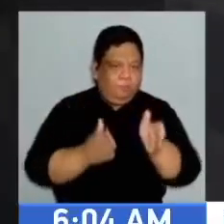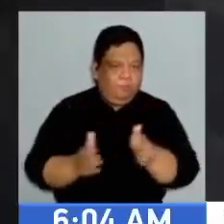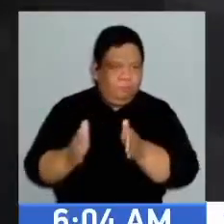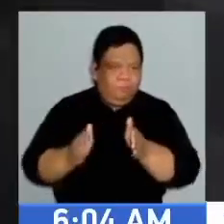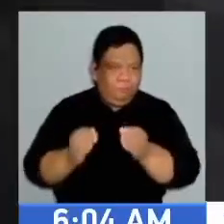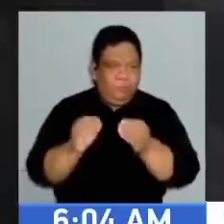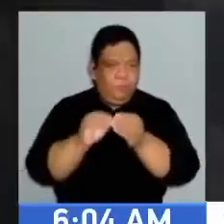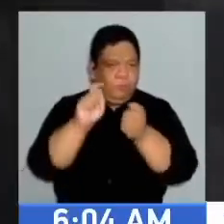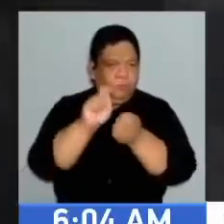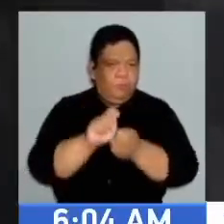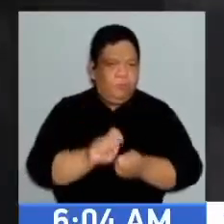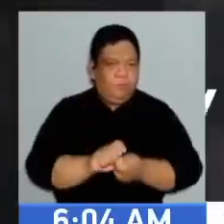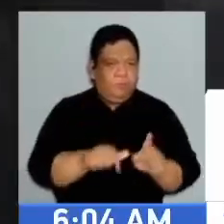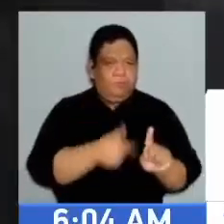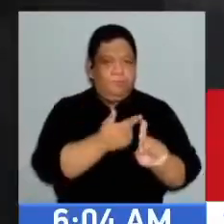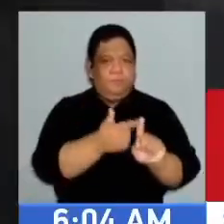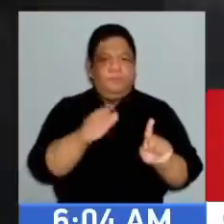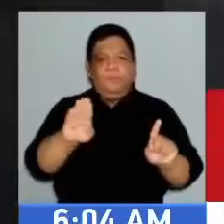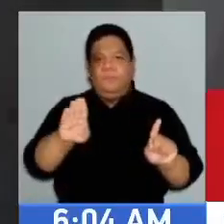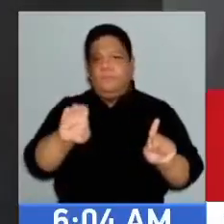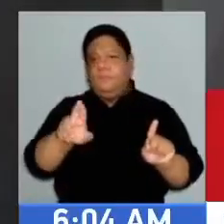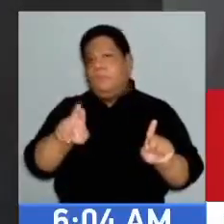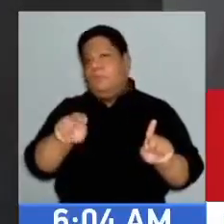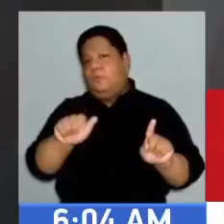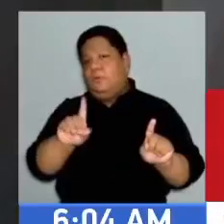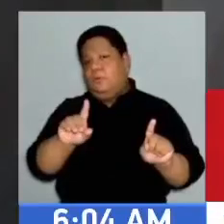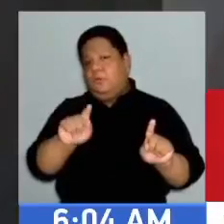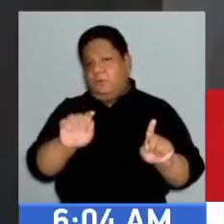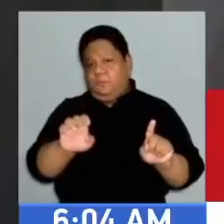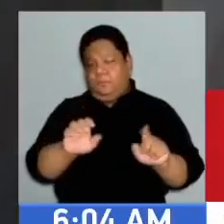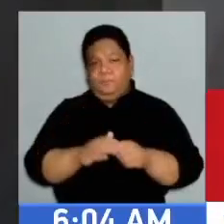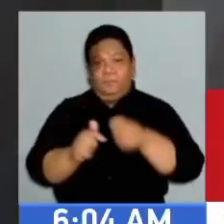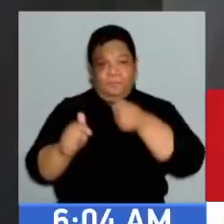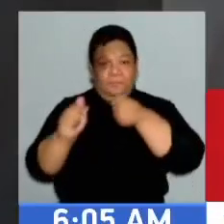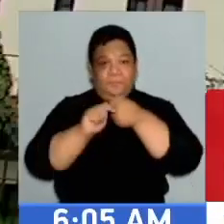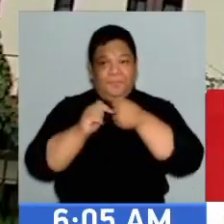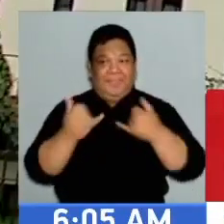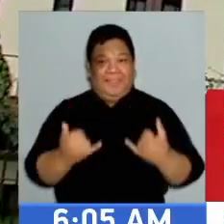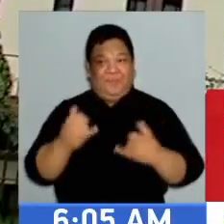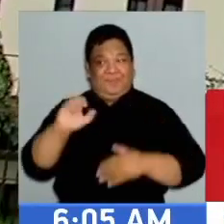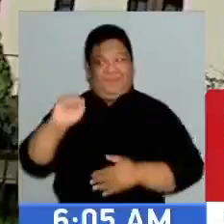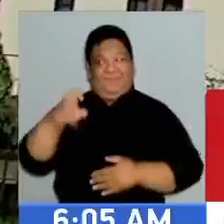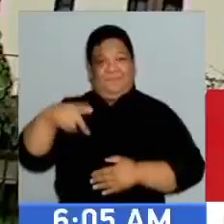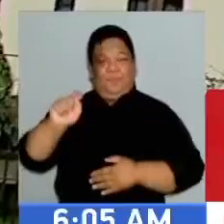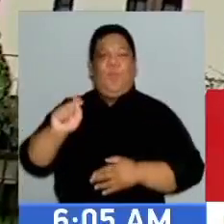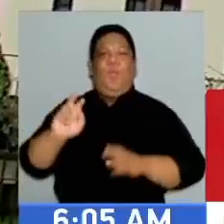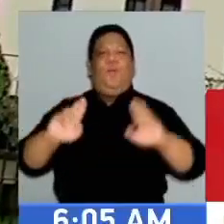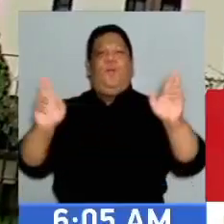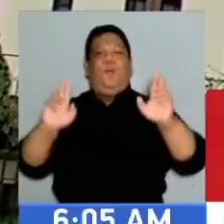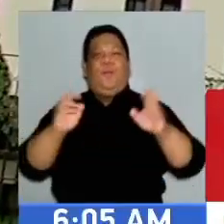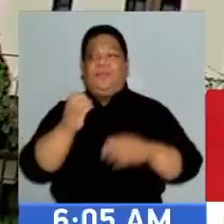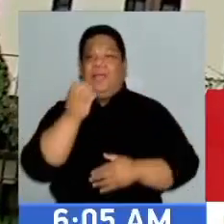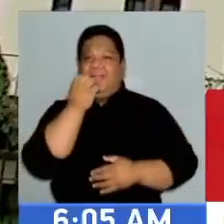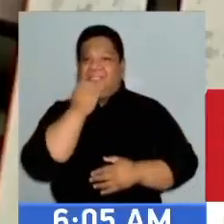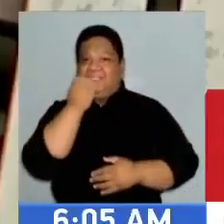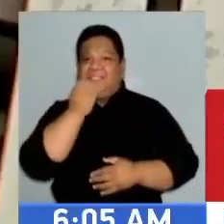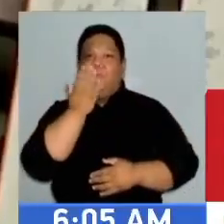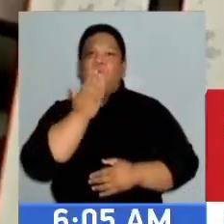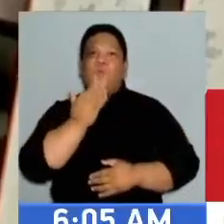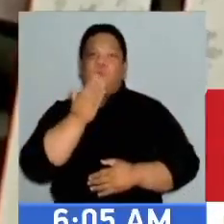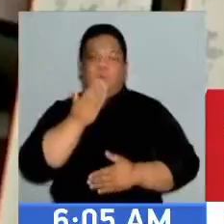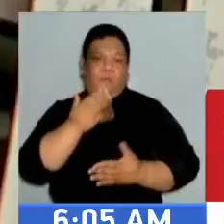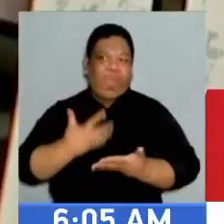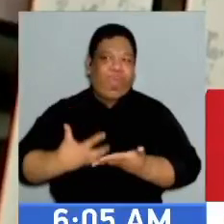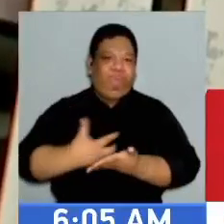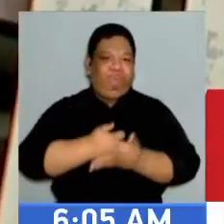reyz kasabay ng pagpasok ng berms ang simula ng paggiling ng mga tubo pero ngayon pa lang gusto ng makasiguro ng sugar